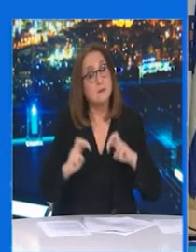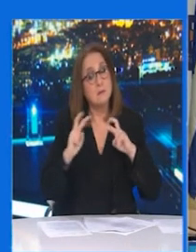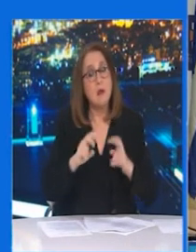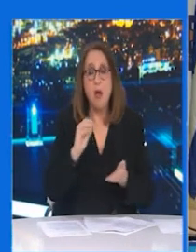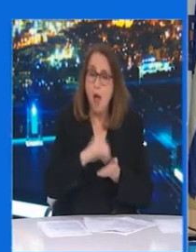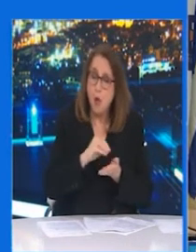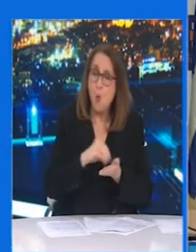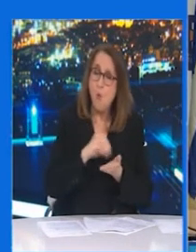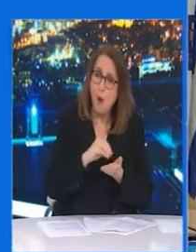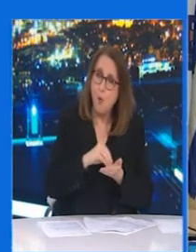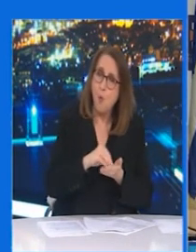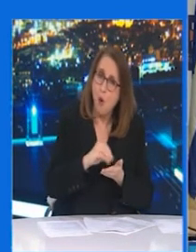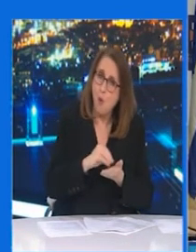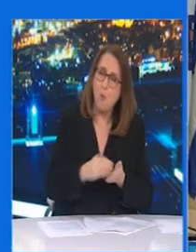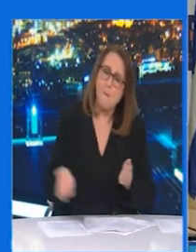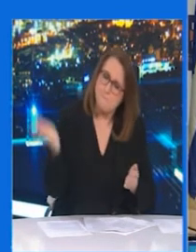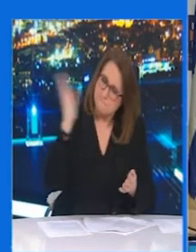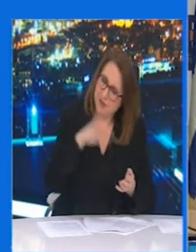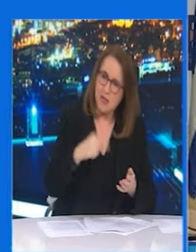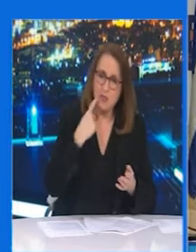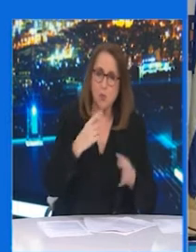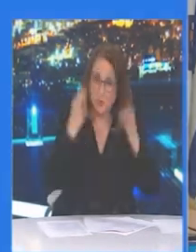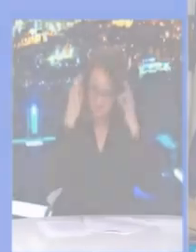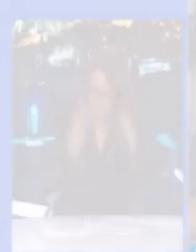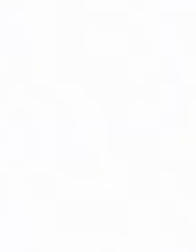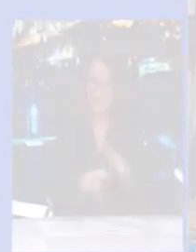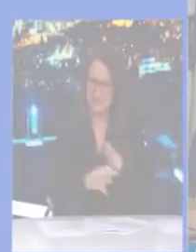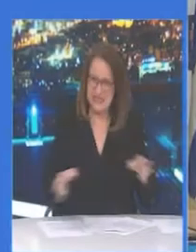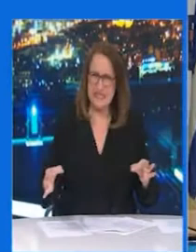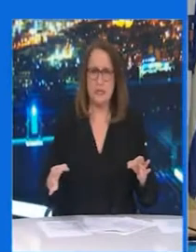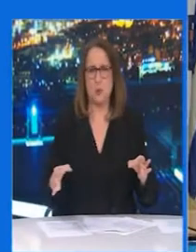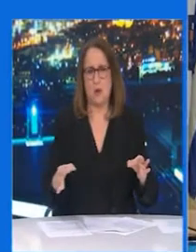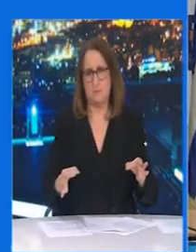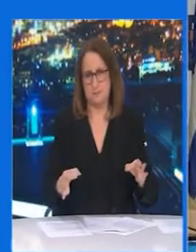ενδελεχής έλεγχος και στη συνέχεια.